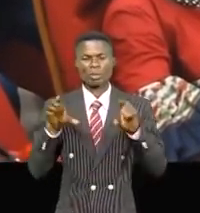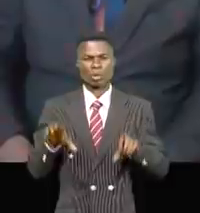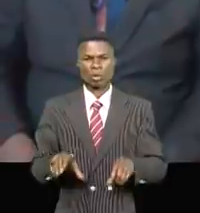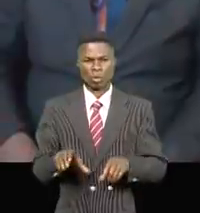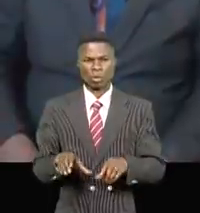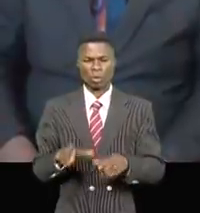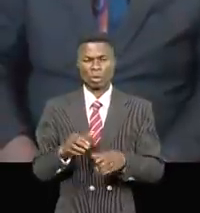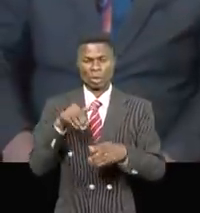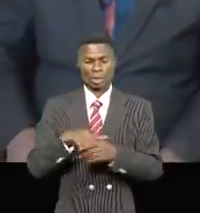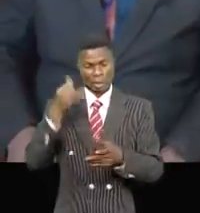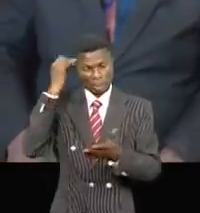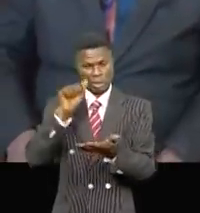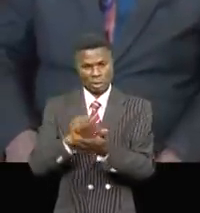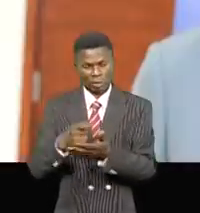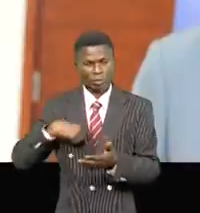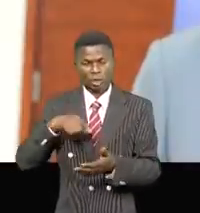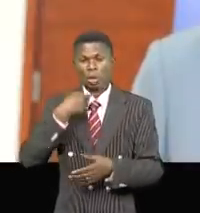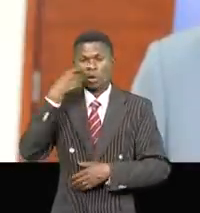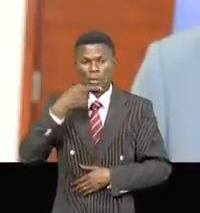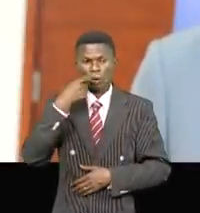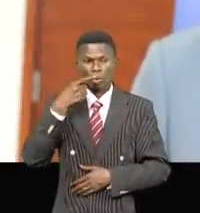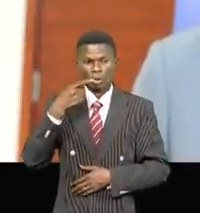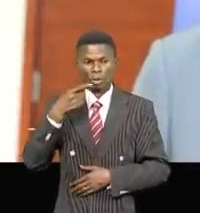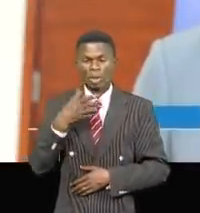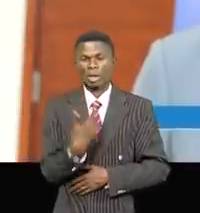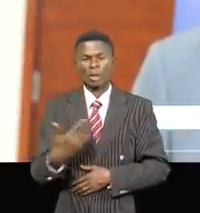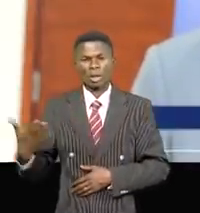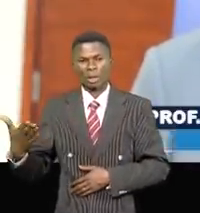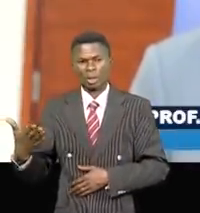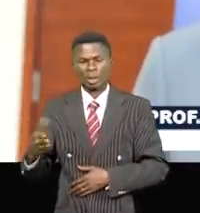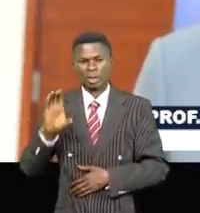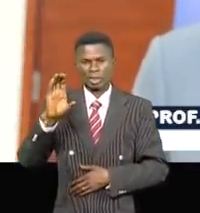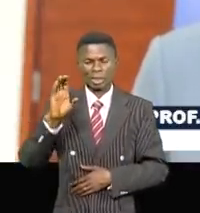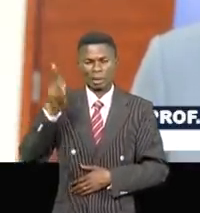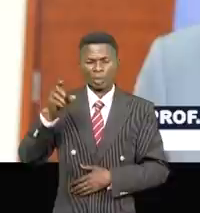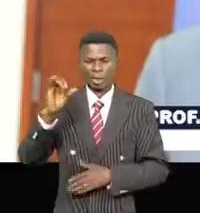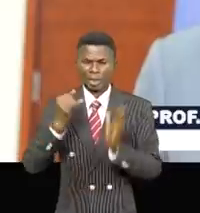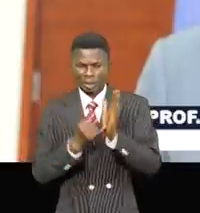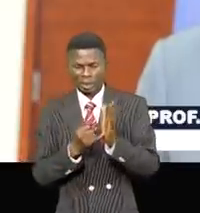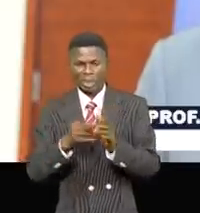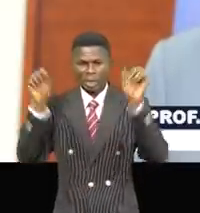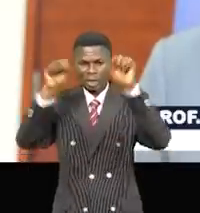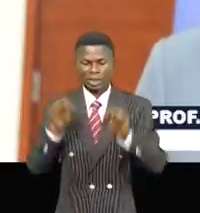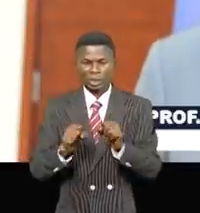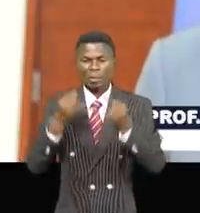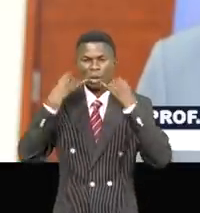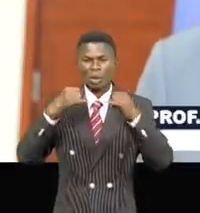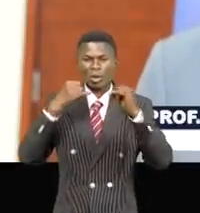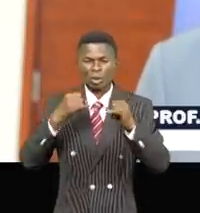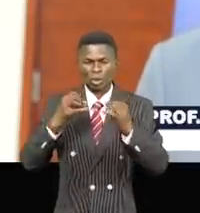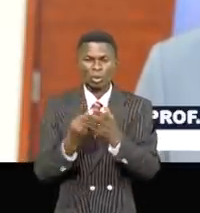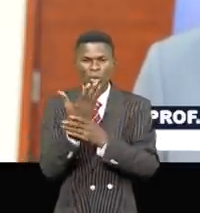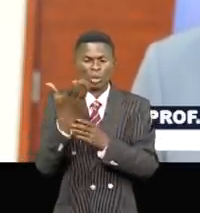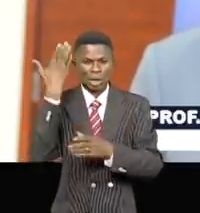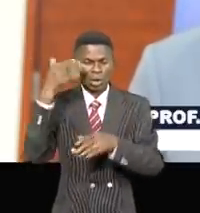Congo. Dans ce cadre-là, nous avons développé l'outil CB6, qui est un système d'information des ressources en